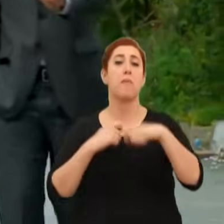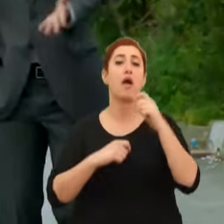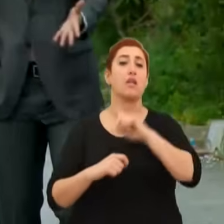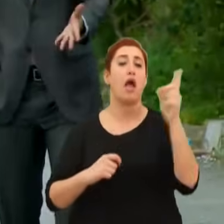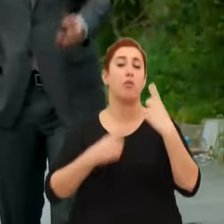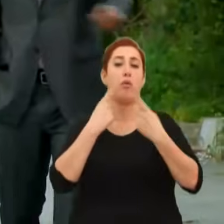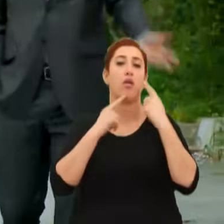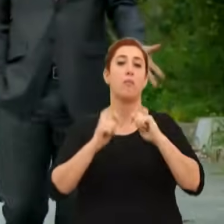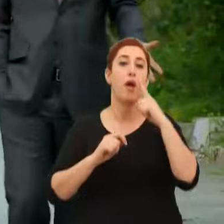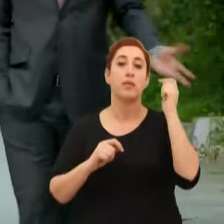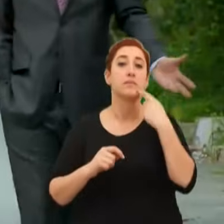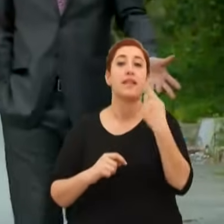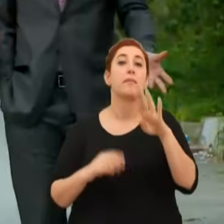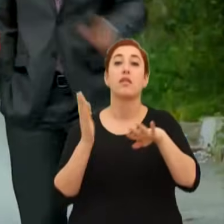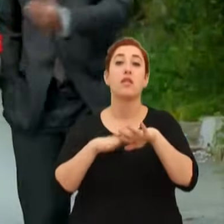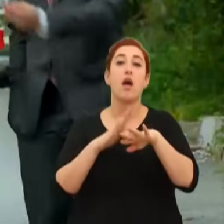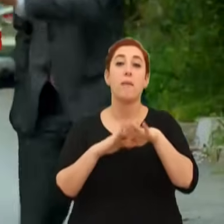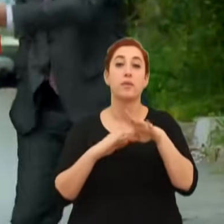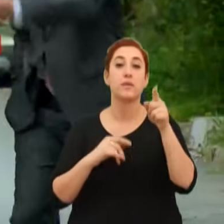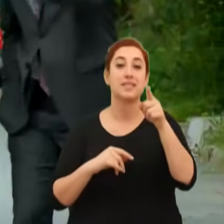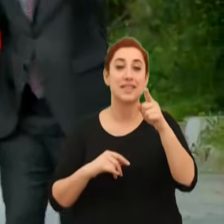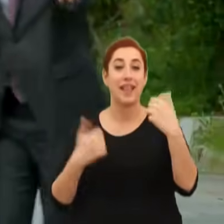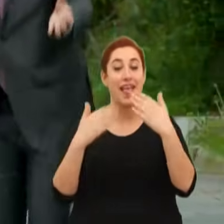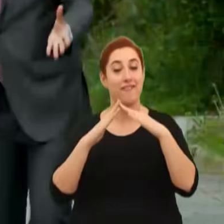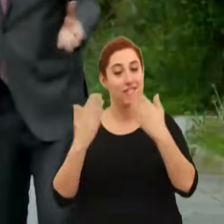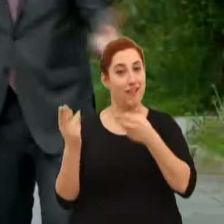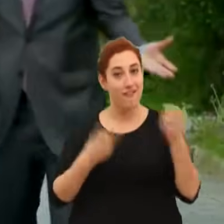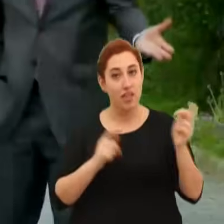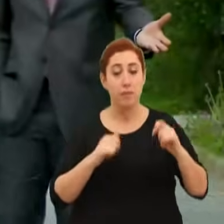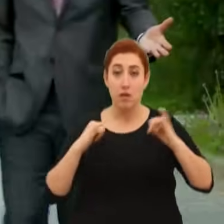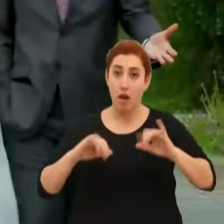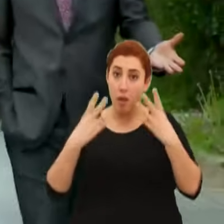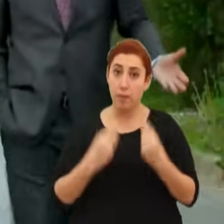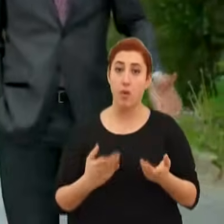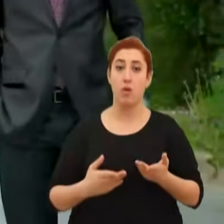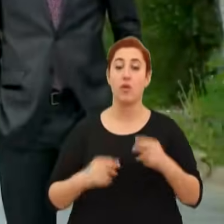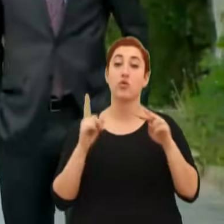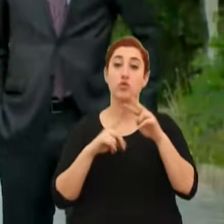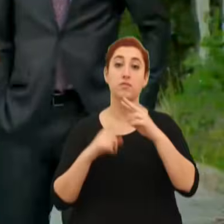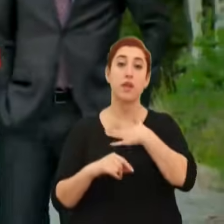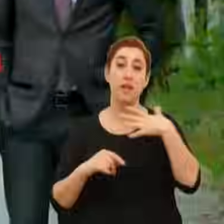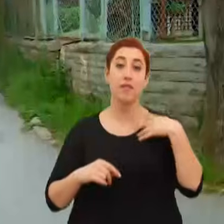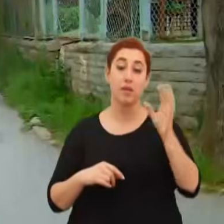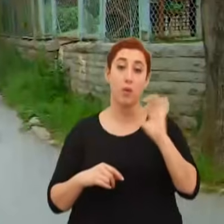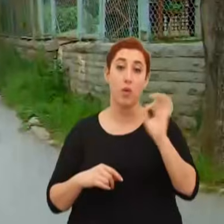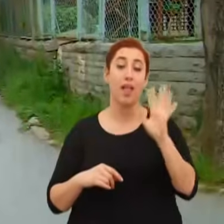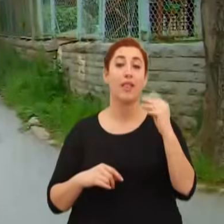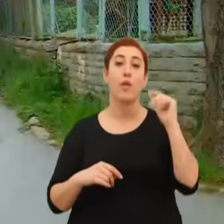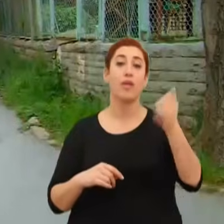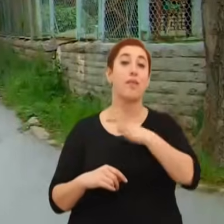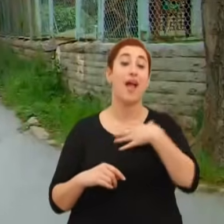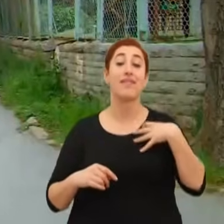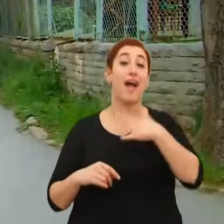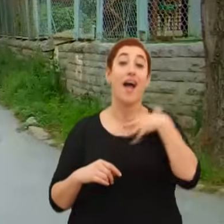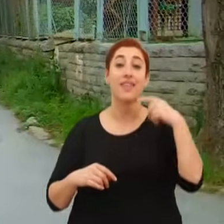bankada itiraz ederdi. Adam itiraz etmedi. Ne yaptı? Aksine seni evine davet etti. Rahat ol ya. Yalnız Nurhancığım anneler de önemli. En önemlisi